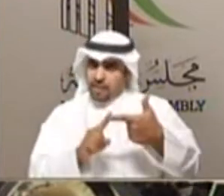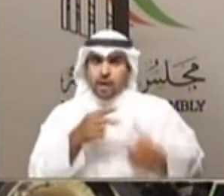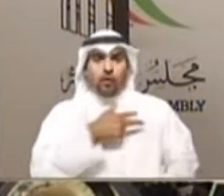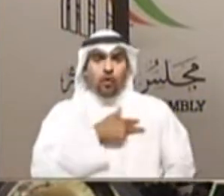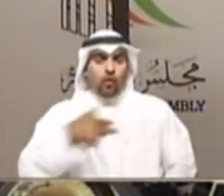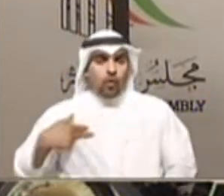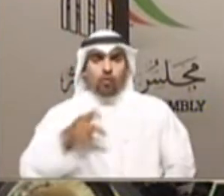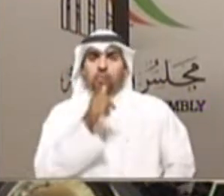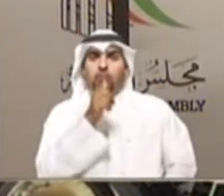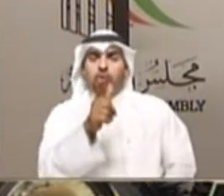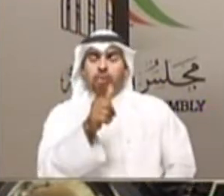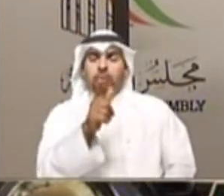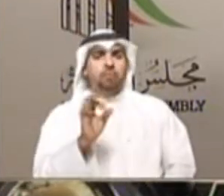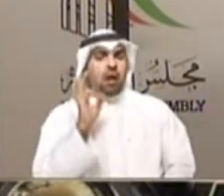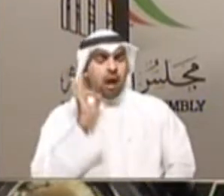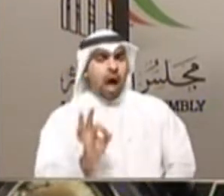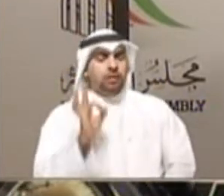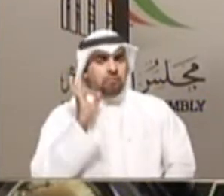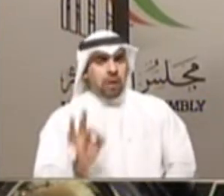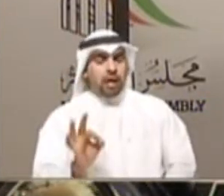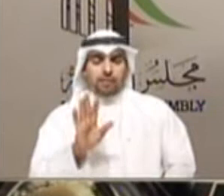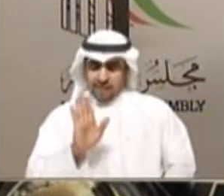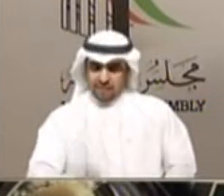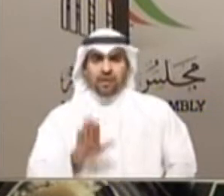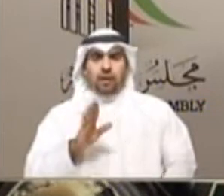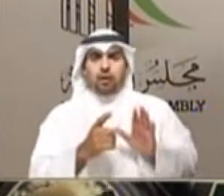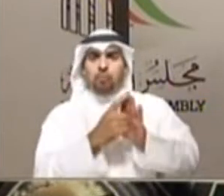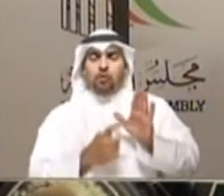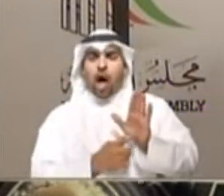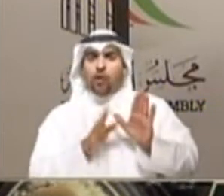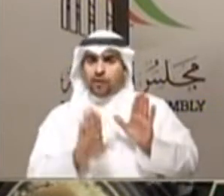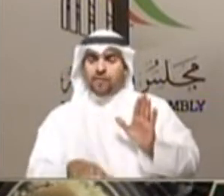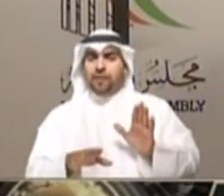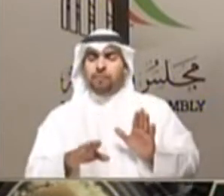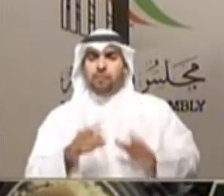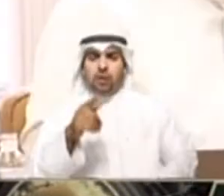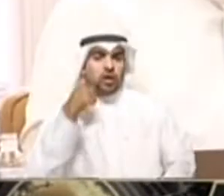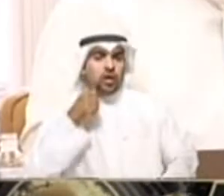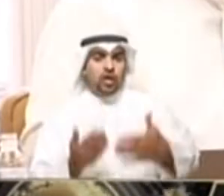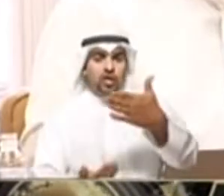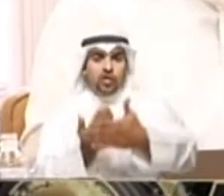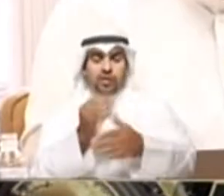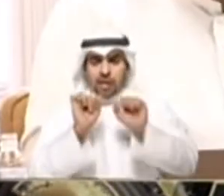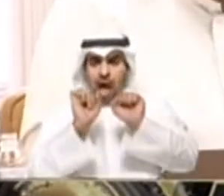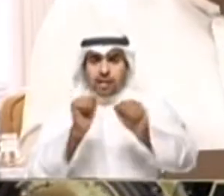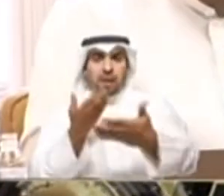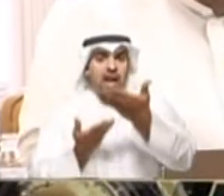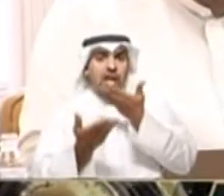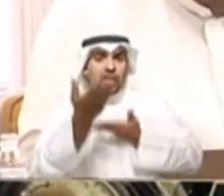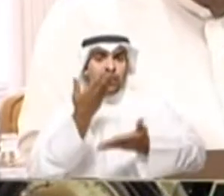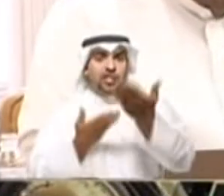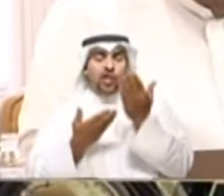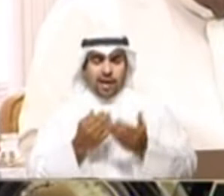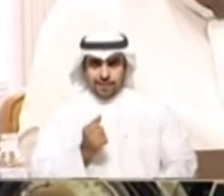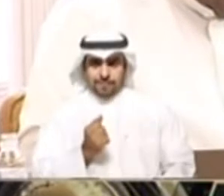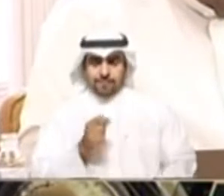من يعني أن يكون في هناك مشروع قانون جديد يتعلق في السجل التجاري. لجنة الأولويات البرلمانية